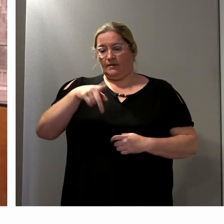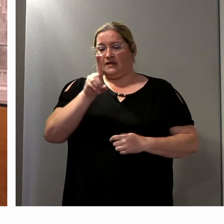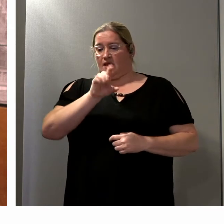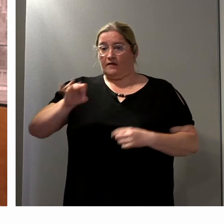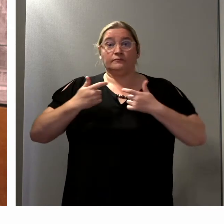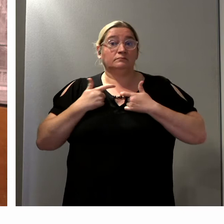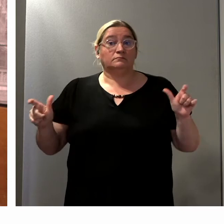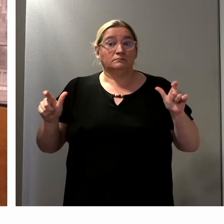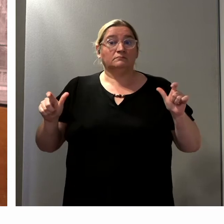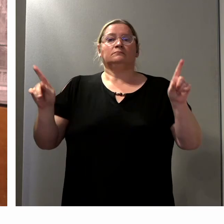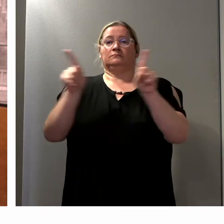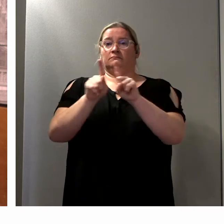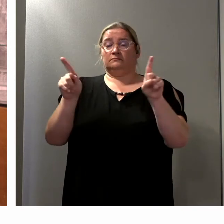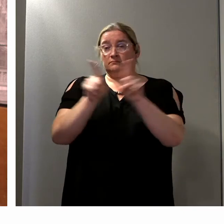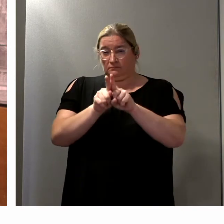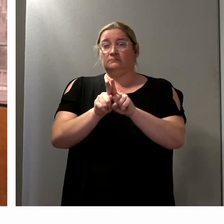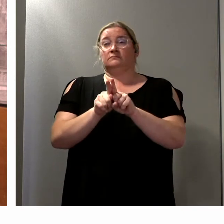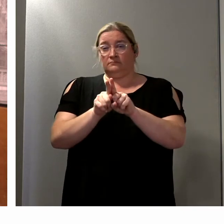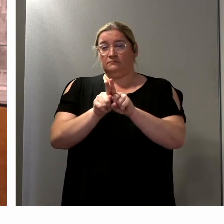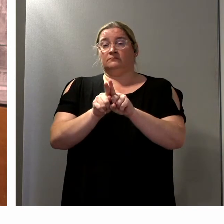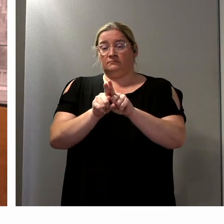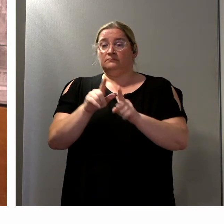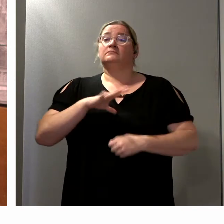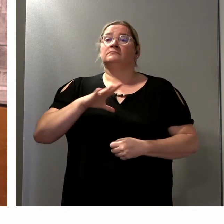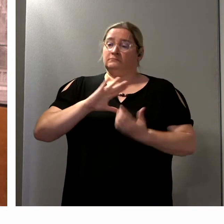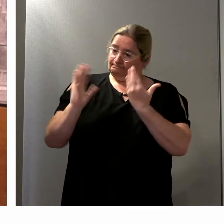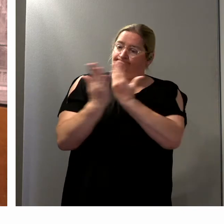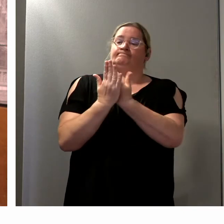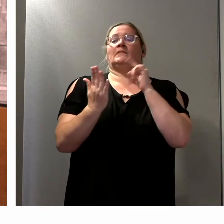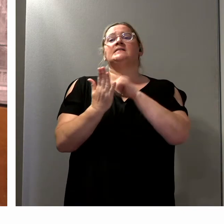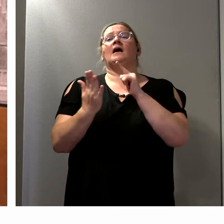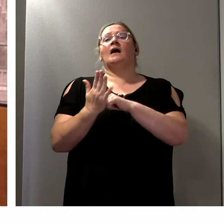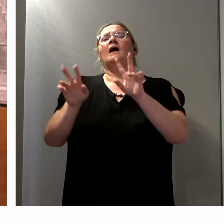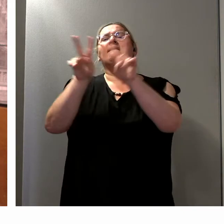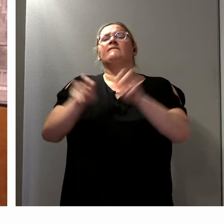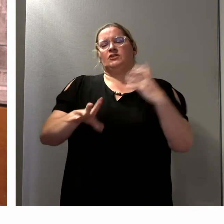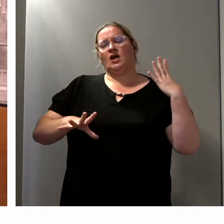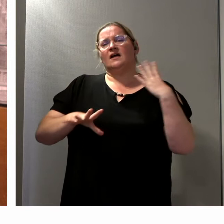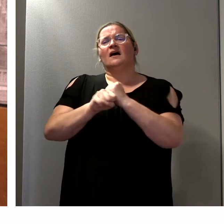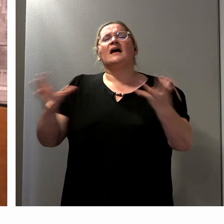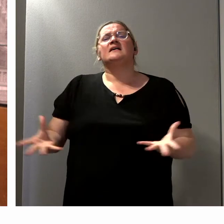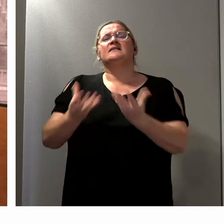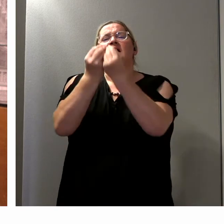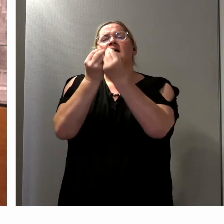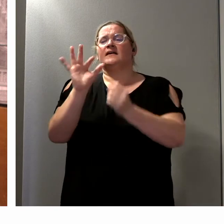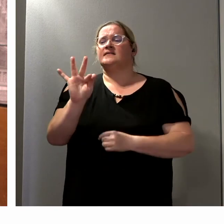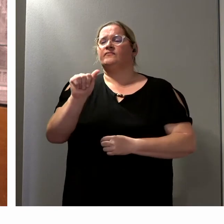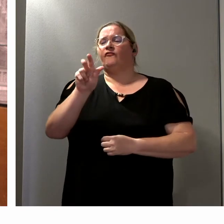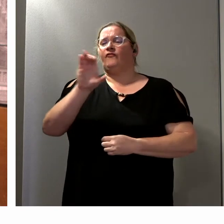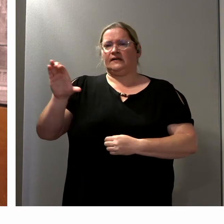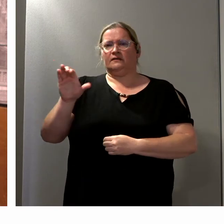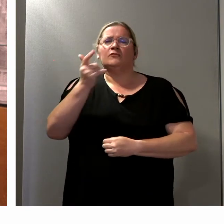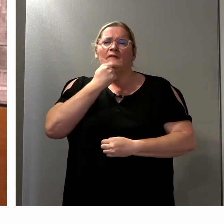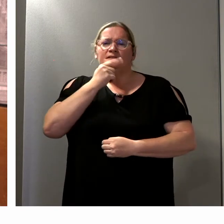et puisse bénéficier d'une fiche de synthèse en FALC. Je ne vous fais pas la liste de tous les exemples,